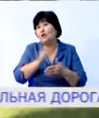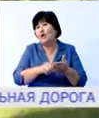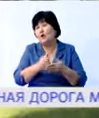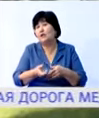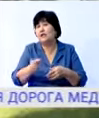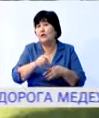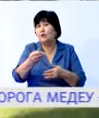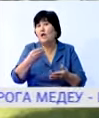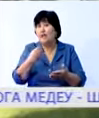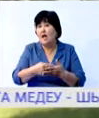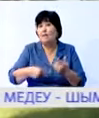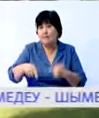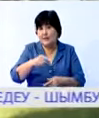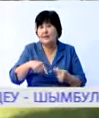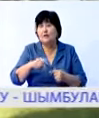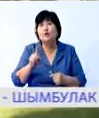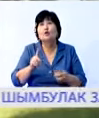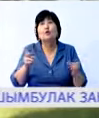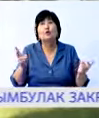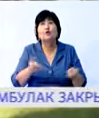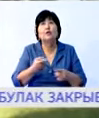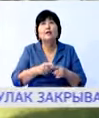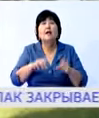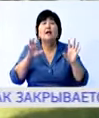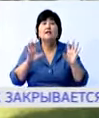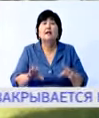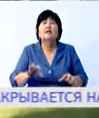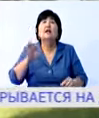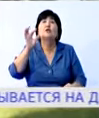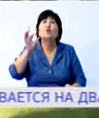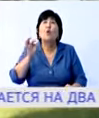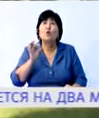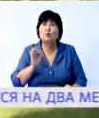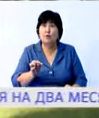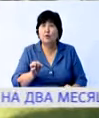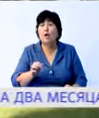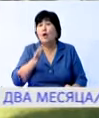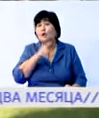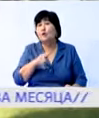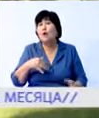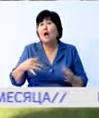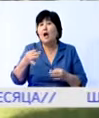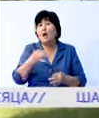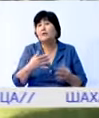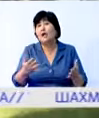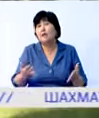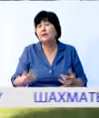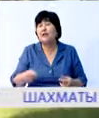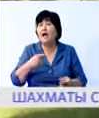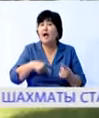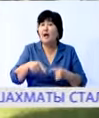для бизнеса, и что нужно вот эту законодательную норму широкое обсуждение сделать с привлечением